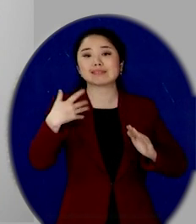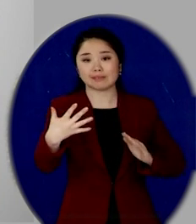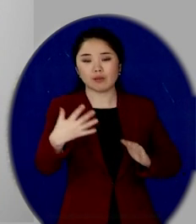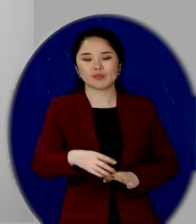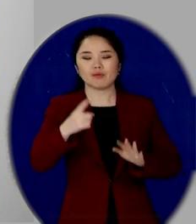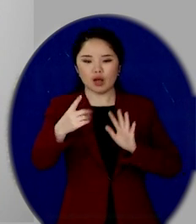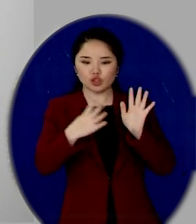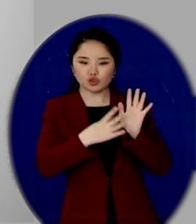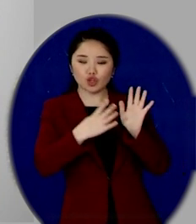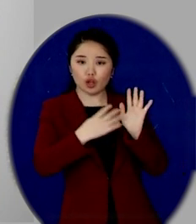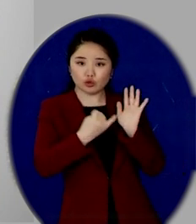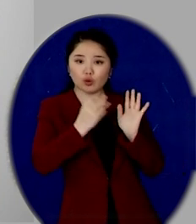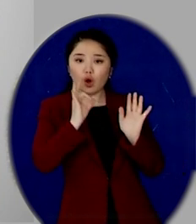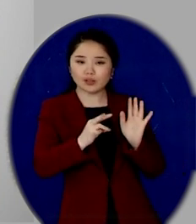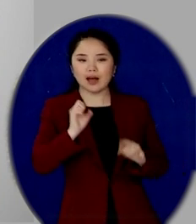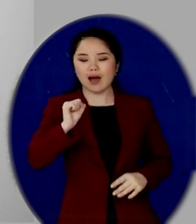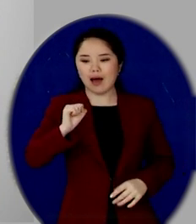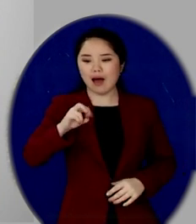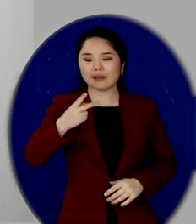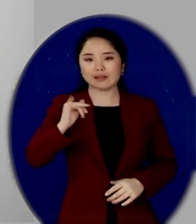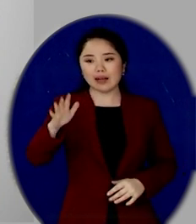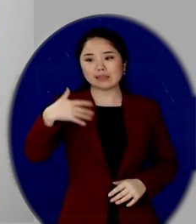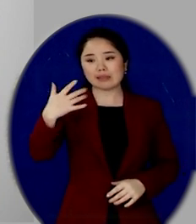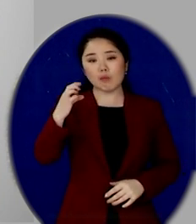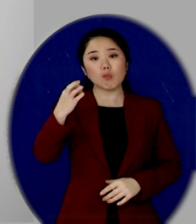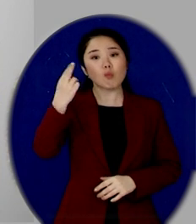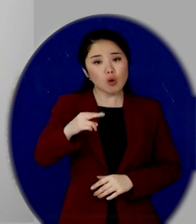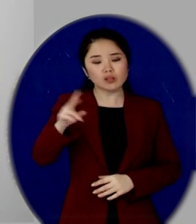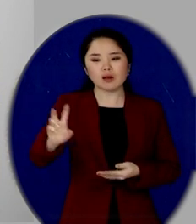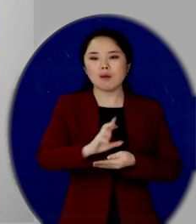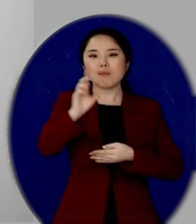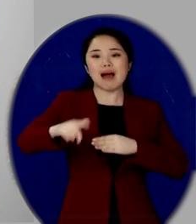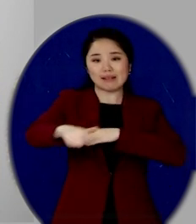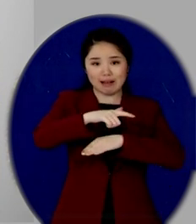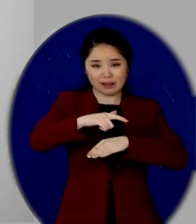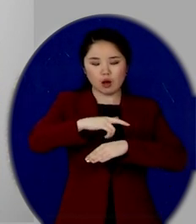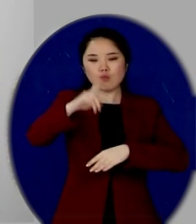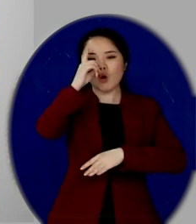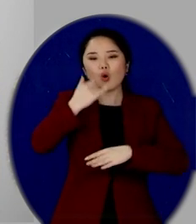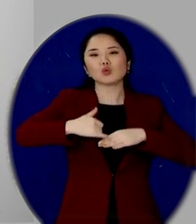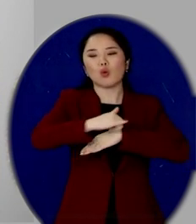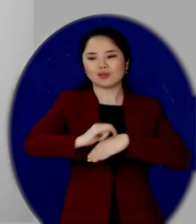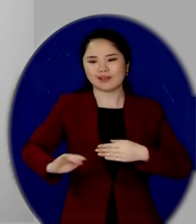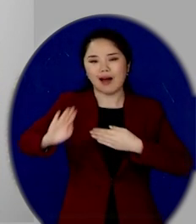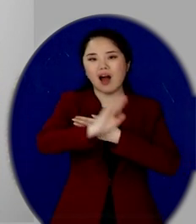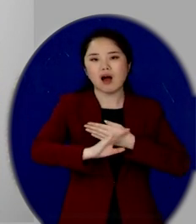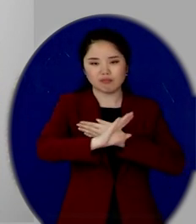1996 онд Алтай таван богдын байгалийн цогцлбарт газар хэмээн улсын хамгаалтанд авчээ.